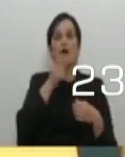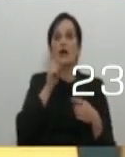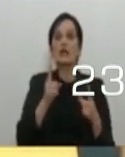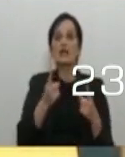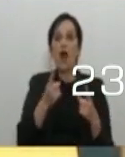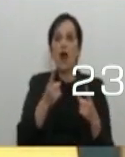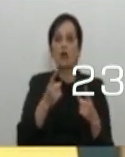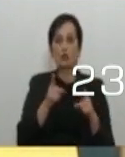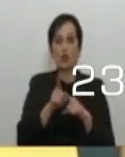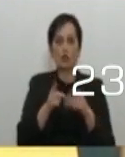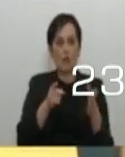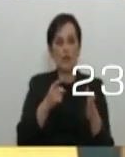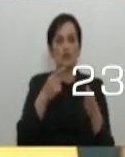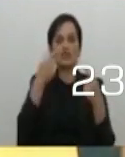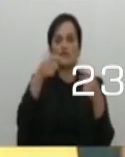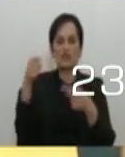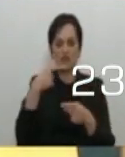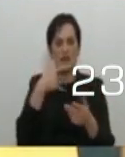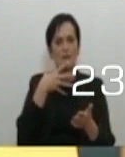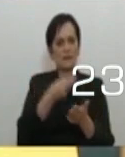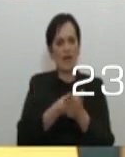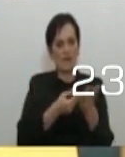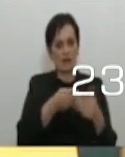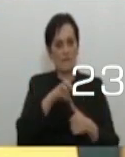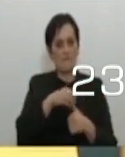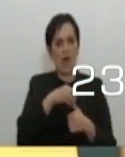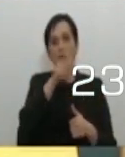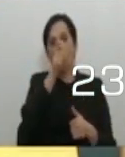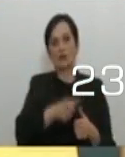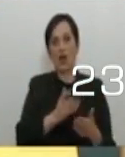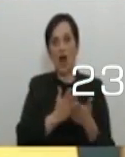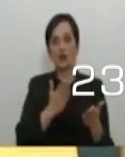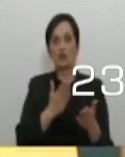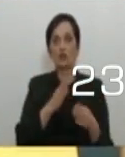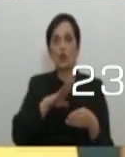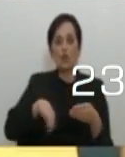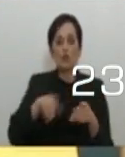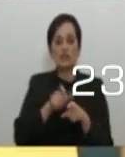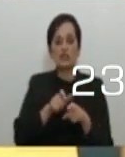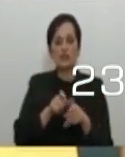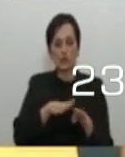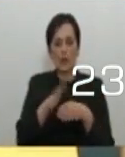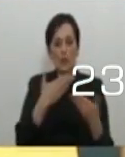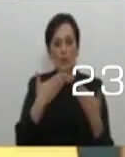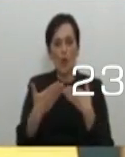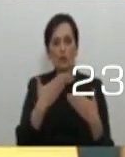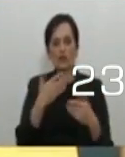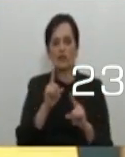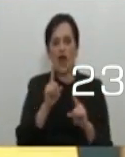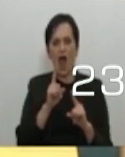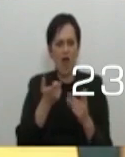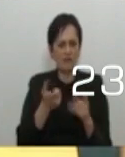ან ესეც რო ეთაკილებად სხვისთვის და თავისთვის ბელადი და უსიტყვო შემსრულებლები რო არიან მისი მოწოდებების, ან რა გაშავება,